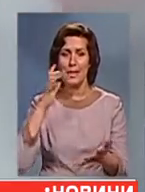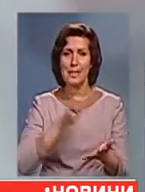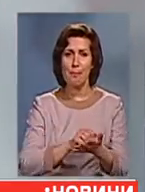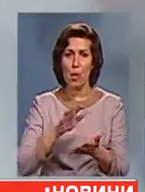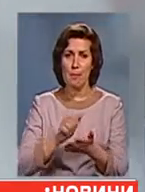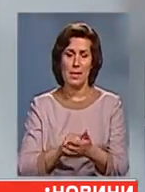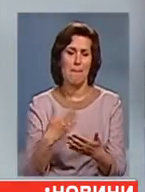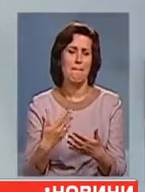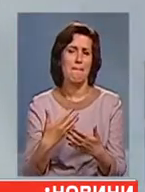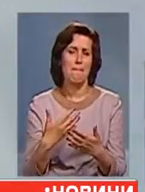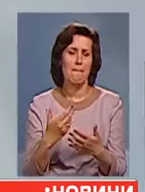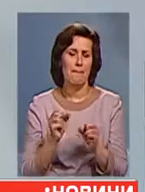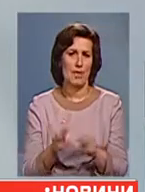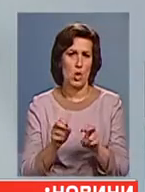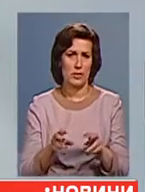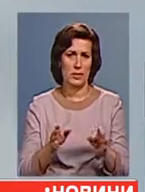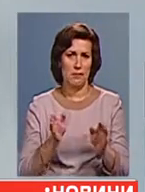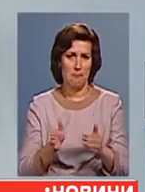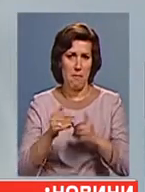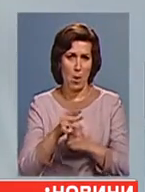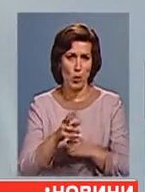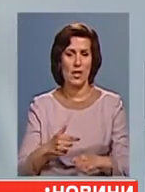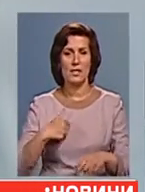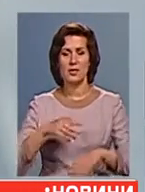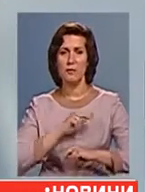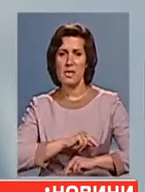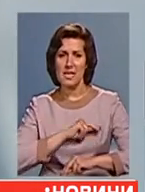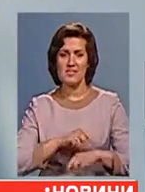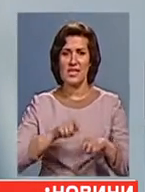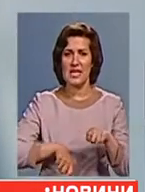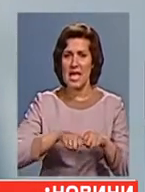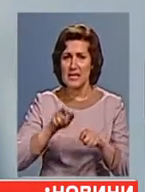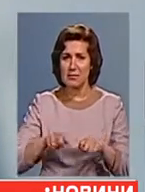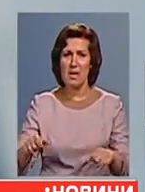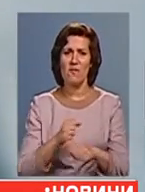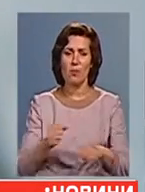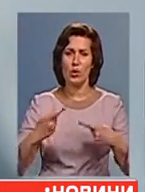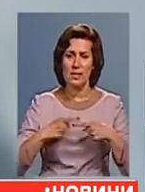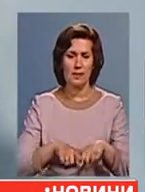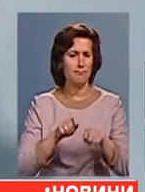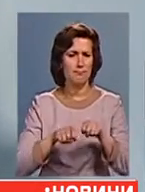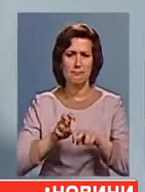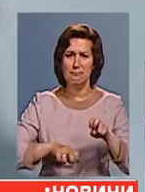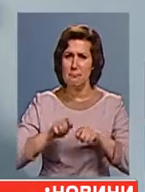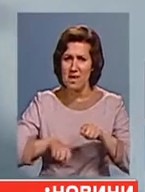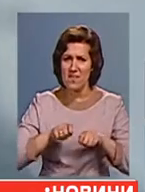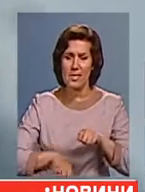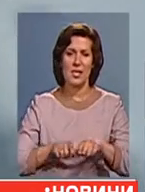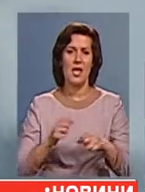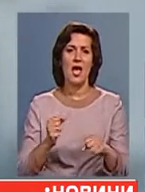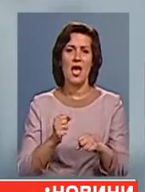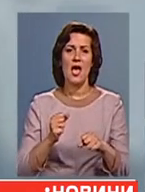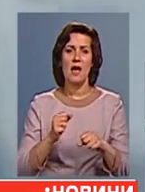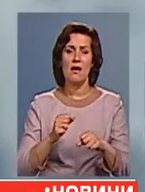підозрілі пакунки. Наші працівники виїжджали, вибухотехніки, експерти велетерно перевірили. Жодних